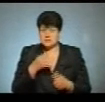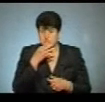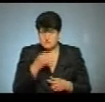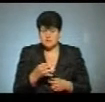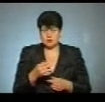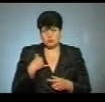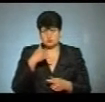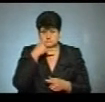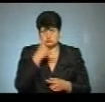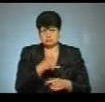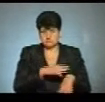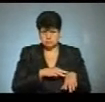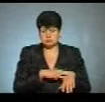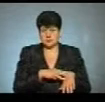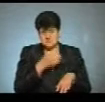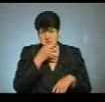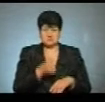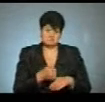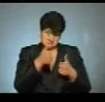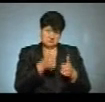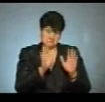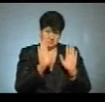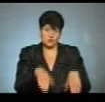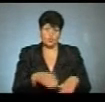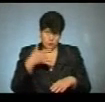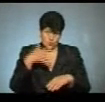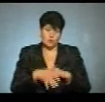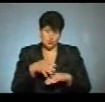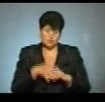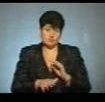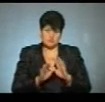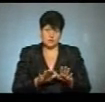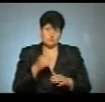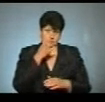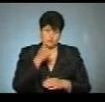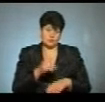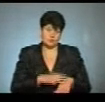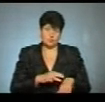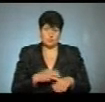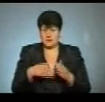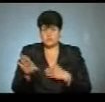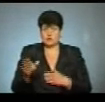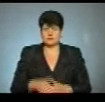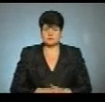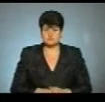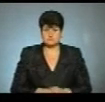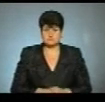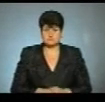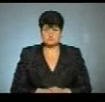що ми повідомимо в поліцію. Він сказав, що добре, він розуміє, що ми повідомимо в поліцію, і пішов.